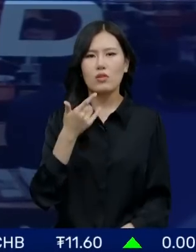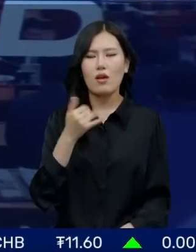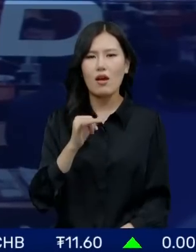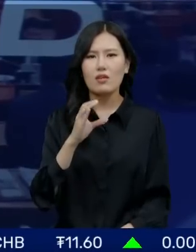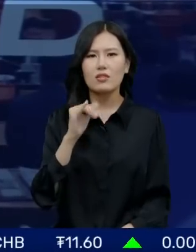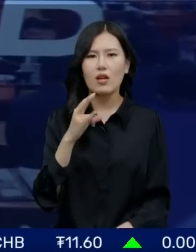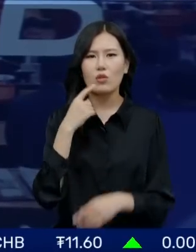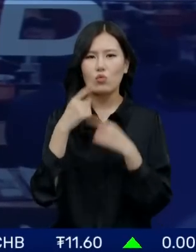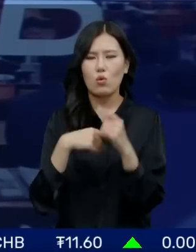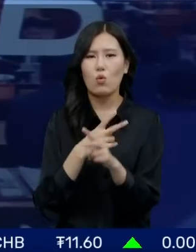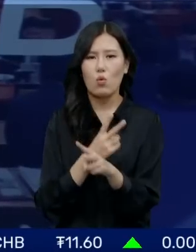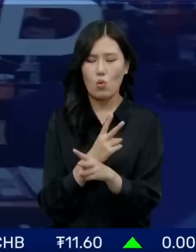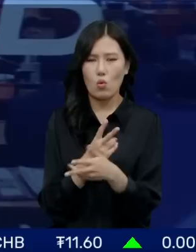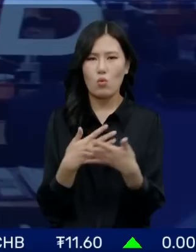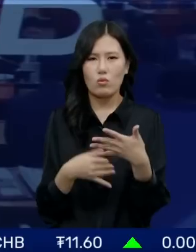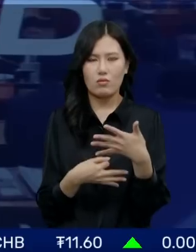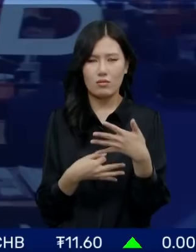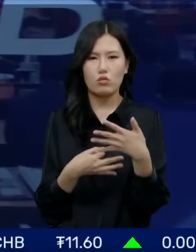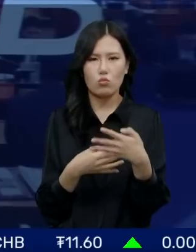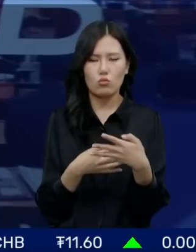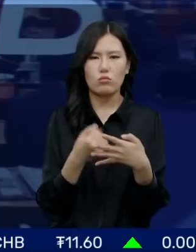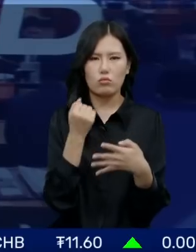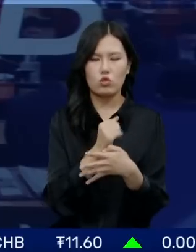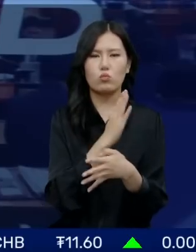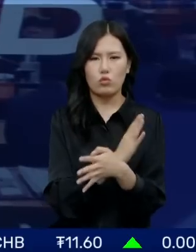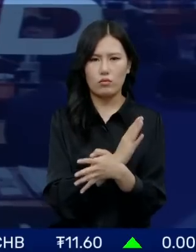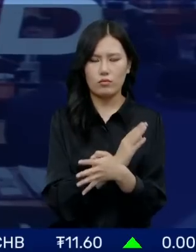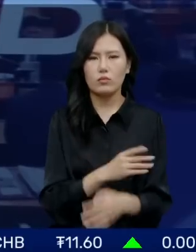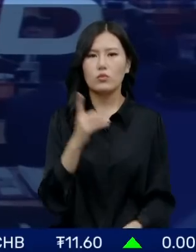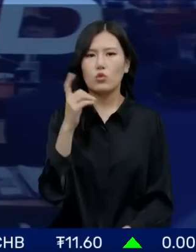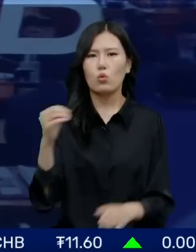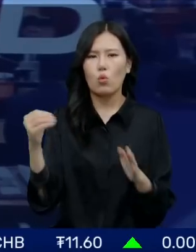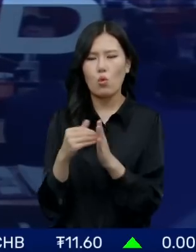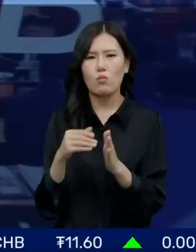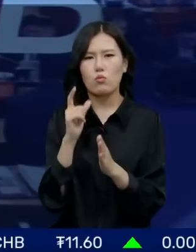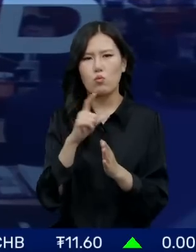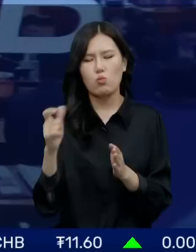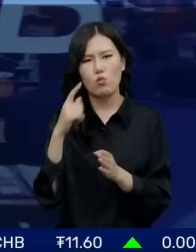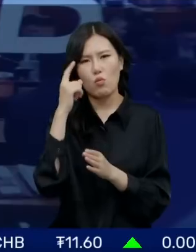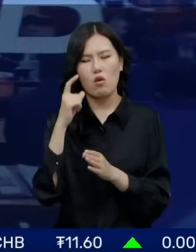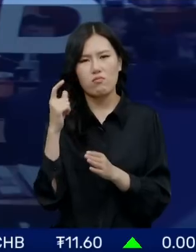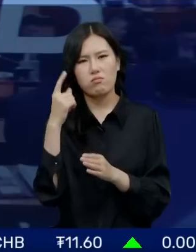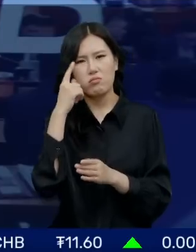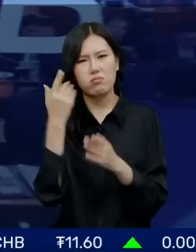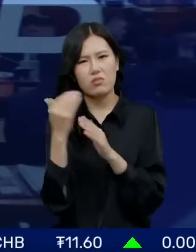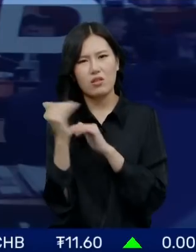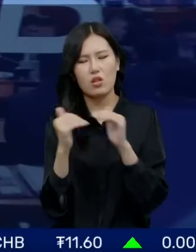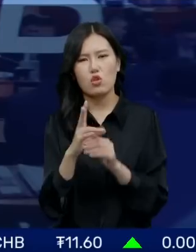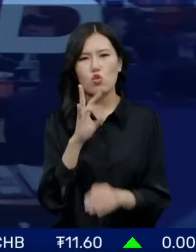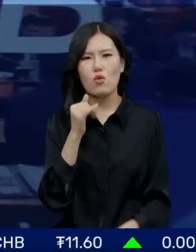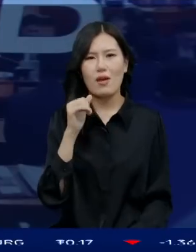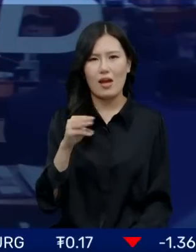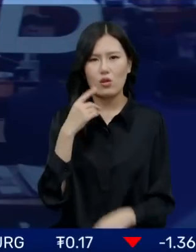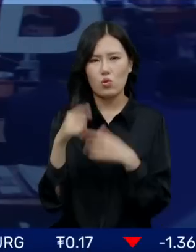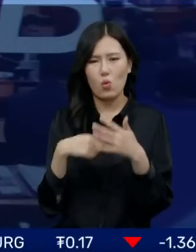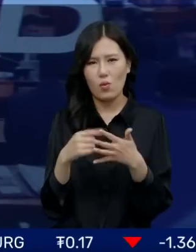оруулах асуудлыг дэмжлээ. За харин 100 мянга гаруй иргэдийн саналаа өгсөн нөөтийн буцаан олголтыг нэмэгдүүлэх асуудлыг хилцэх ёстой